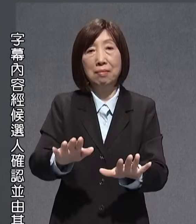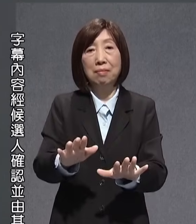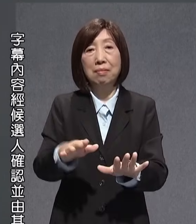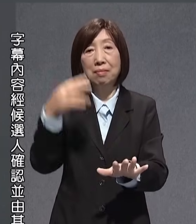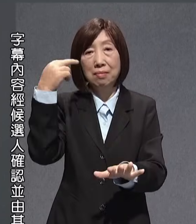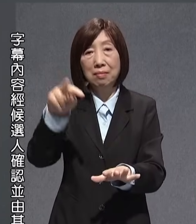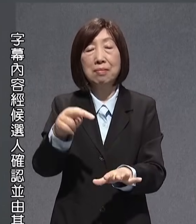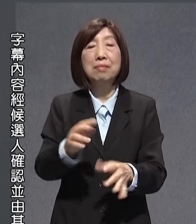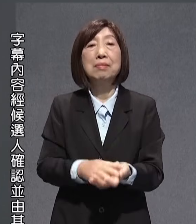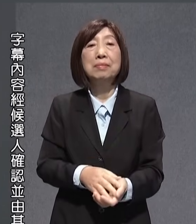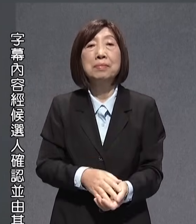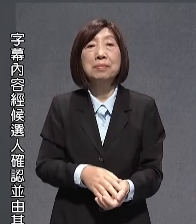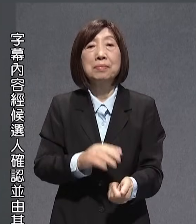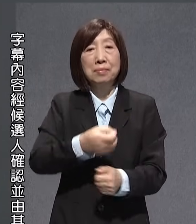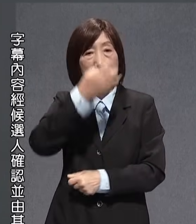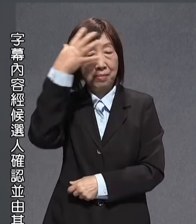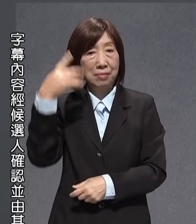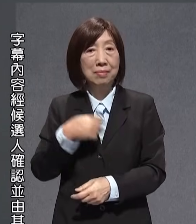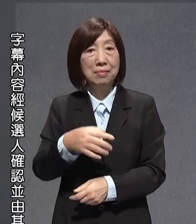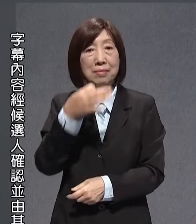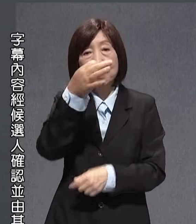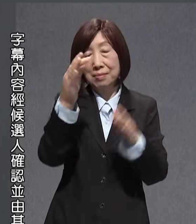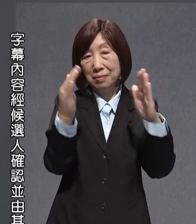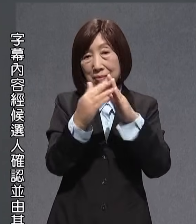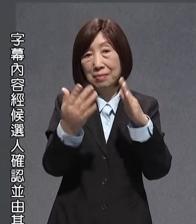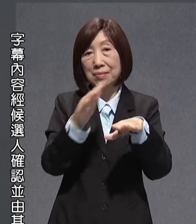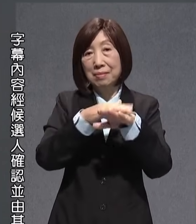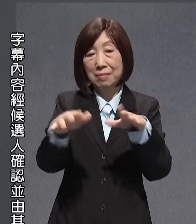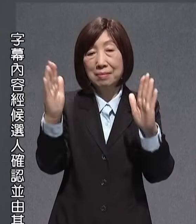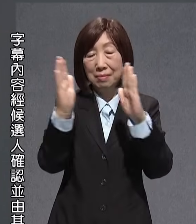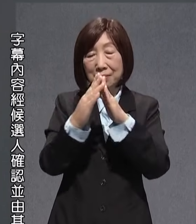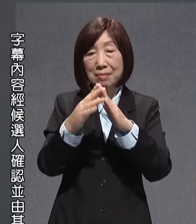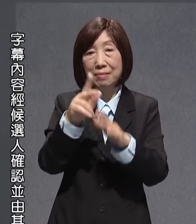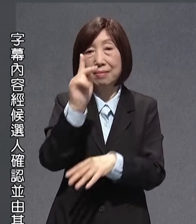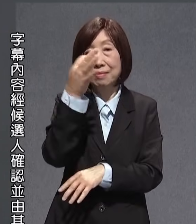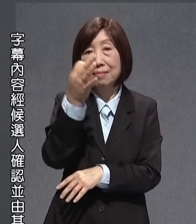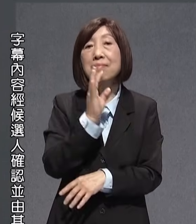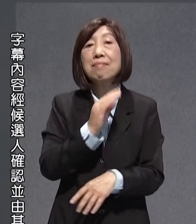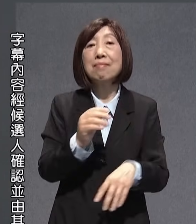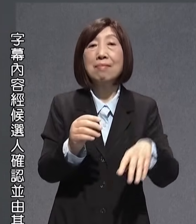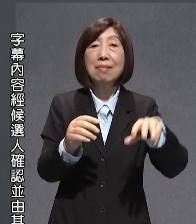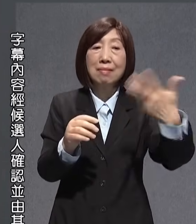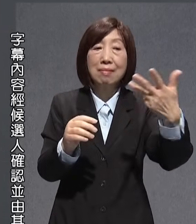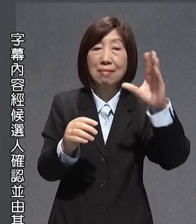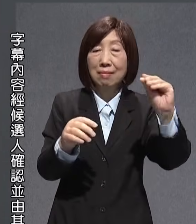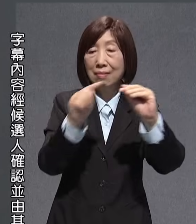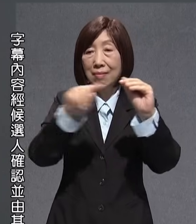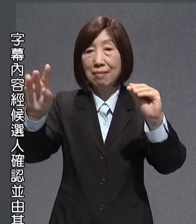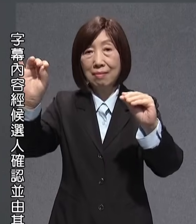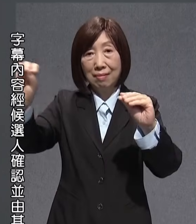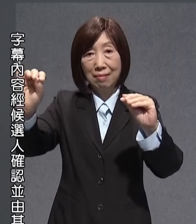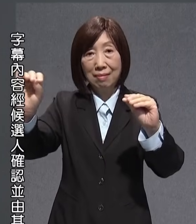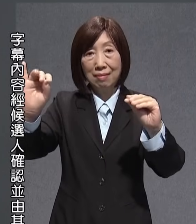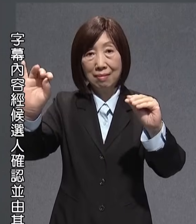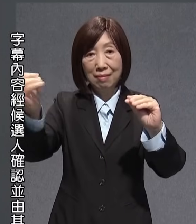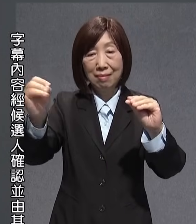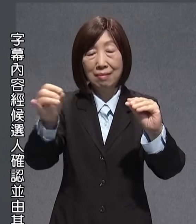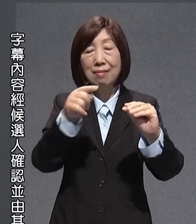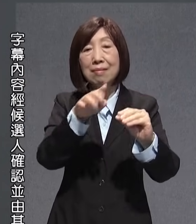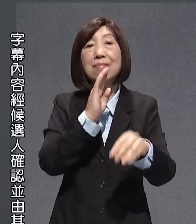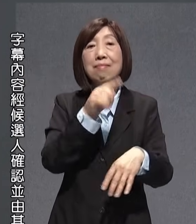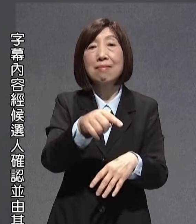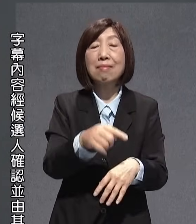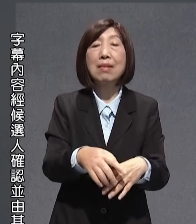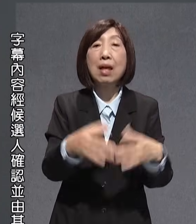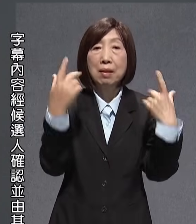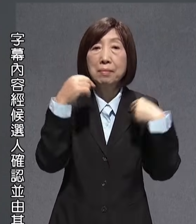优化青年安家贷款，额度由800万到1000万，利息补贴由现在的半码再